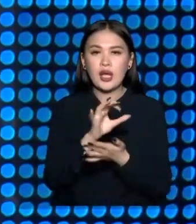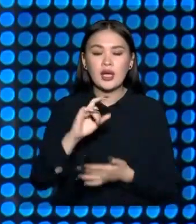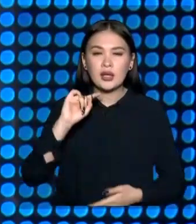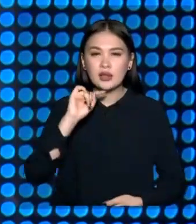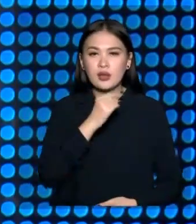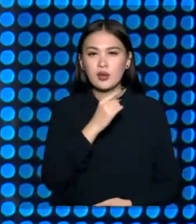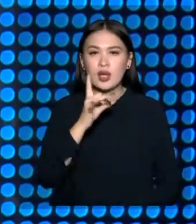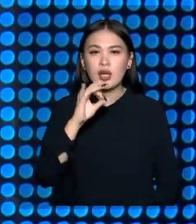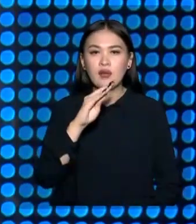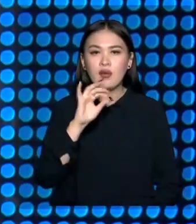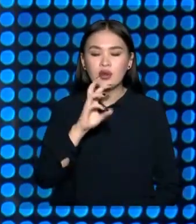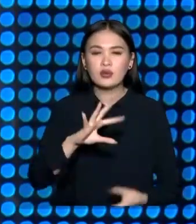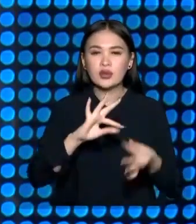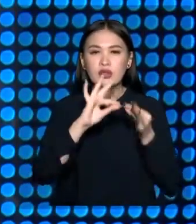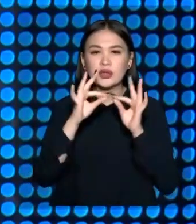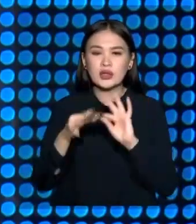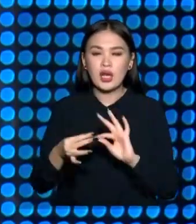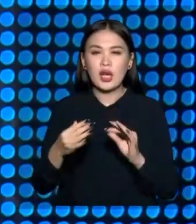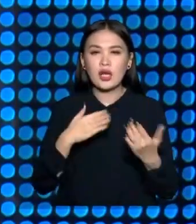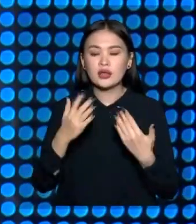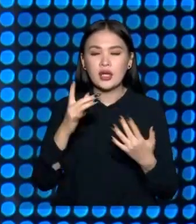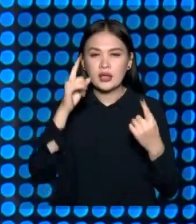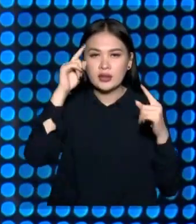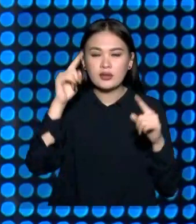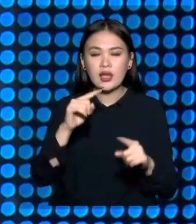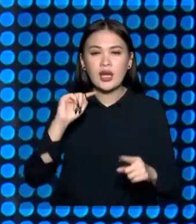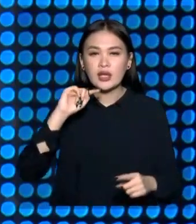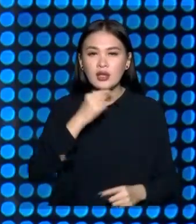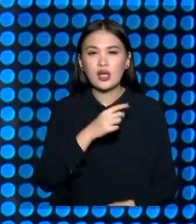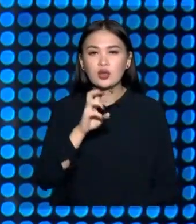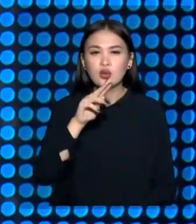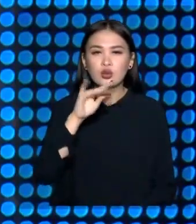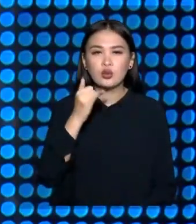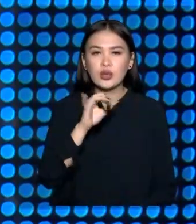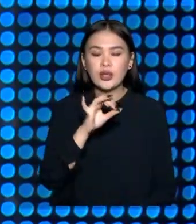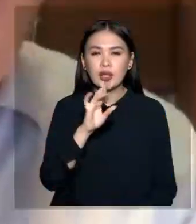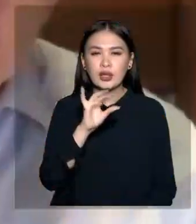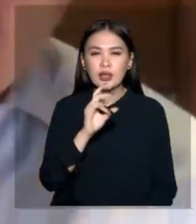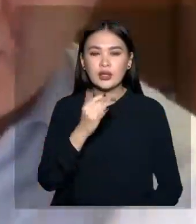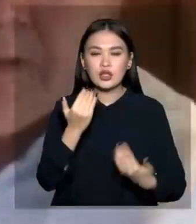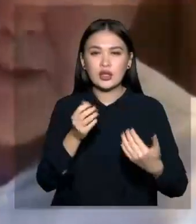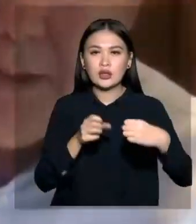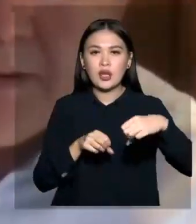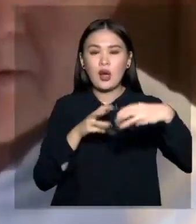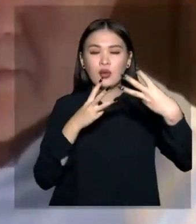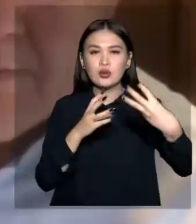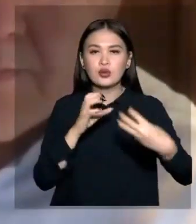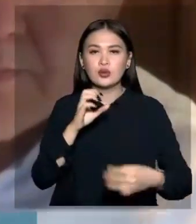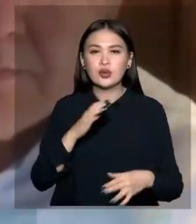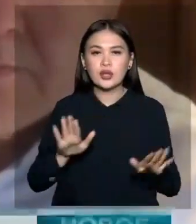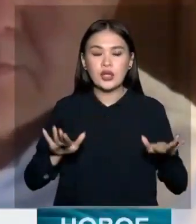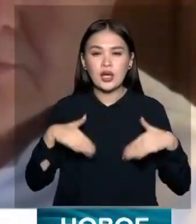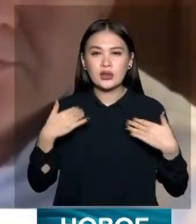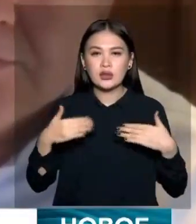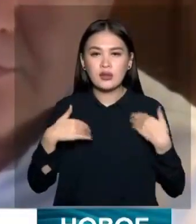экономические реформы. Детали обсудим с известным экономистом Алмасом Чукиным. Он сейчас на прямой связи со студией.